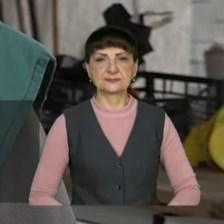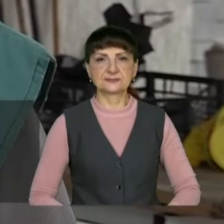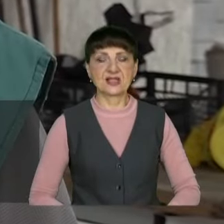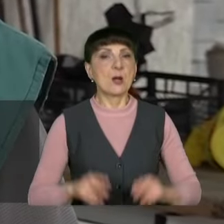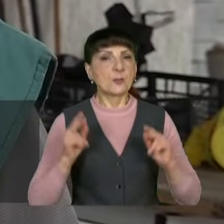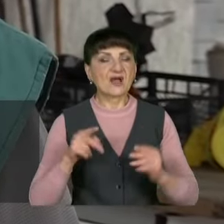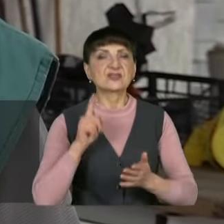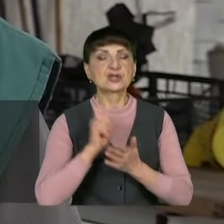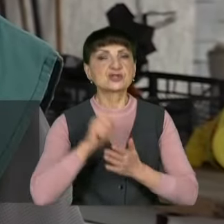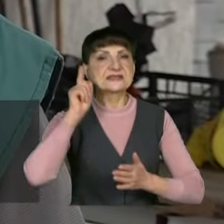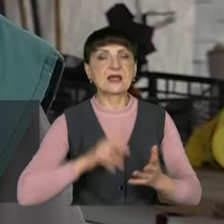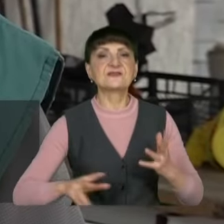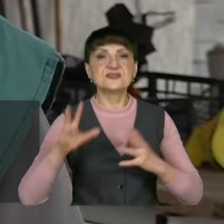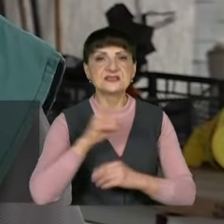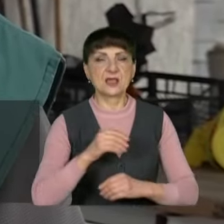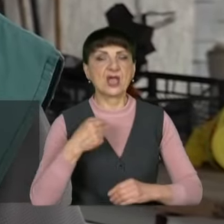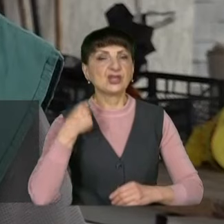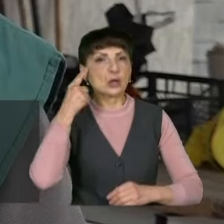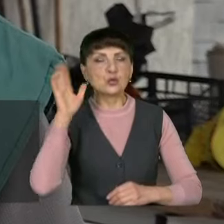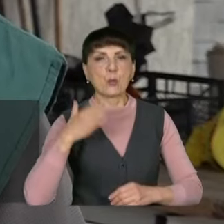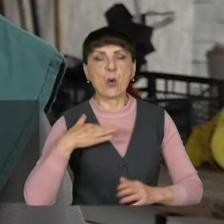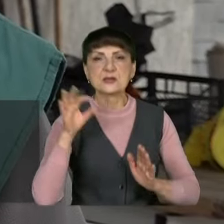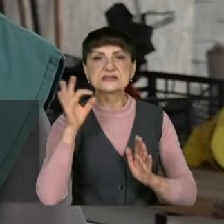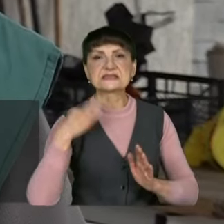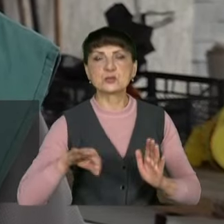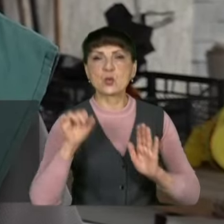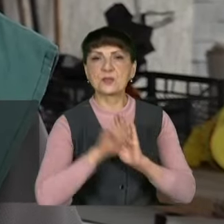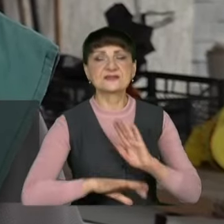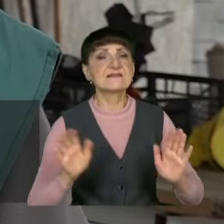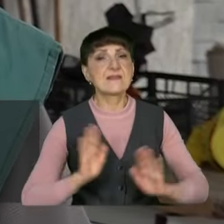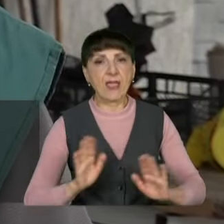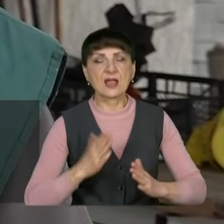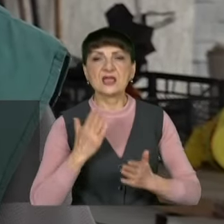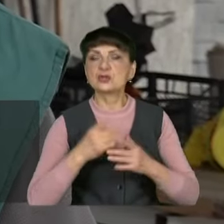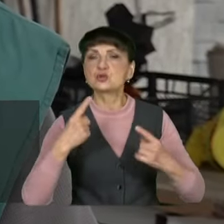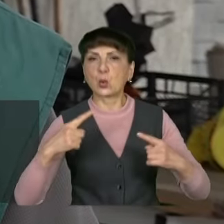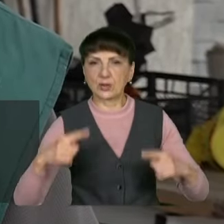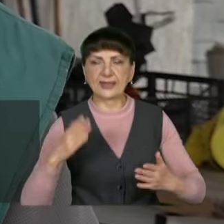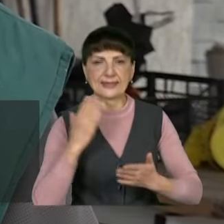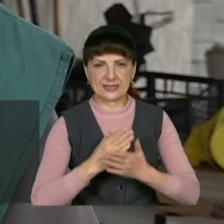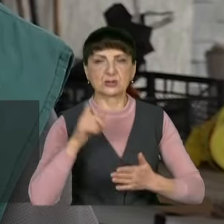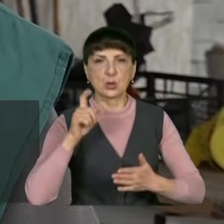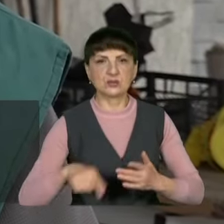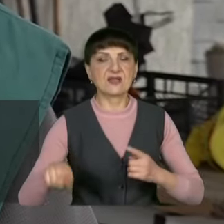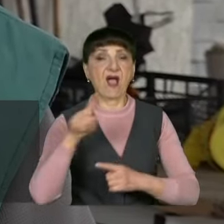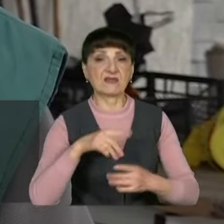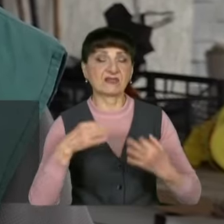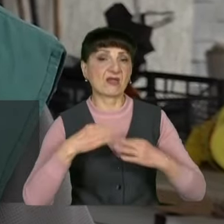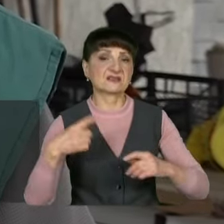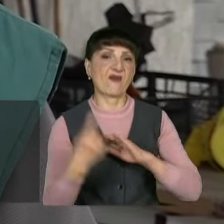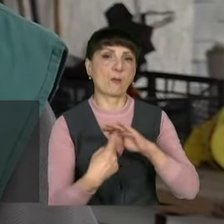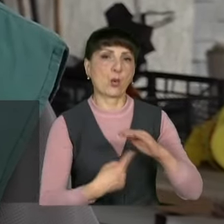Правду должны знать все. Я не считаю, что мой сын убийца. Здесь есть другие люди, которые все еще находятся на свободе. Нашли